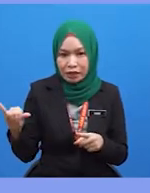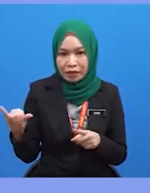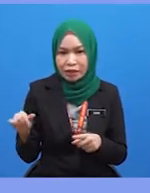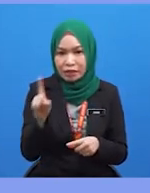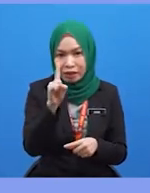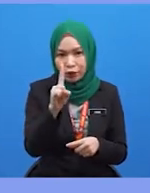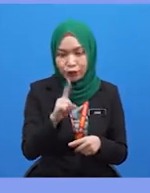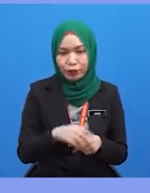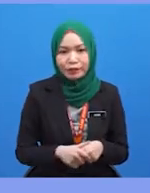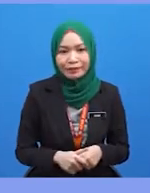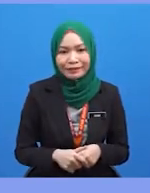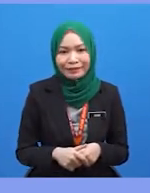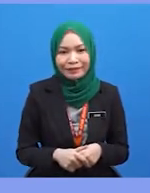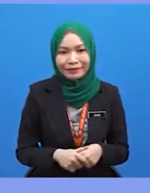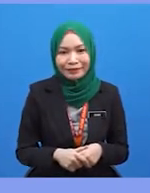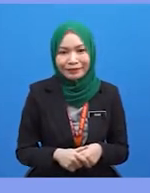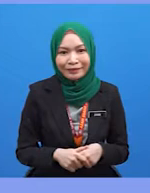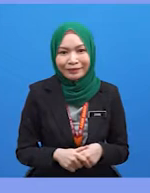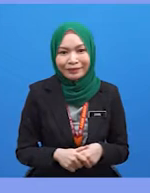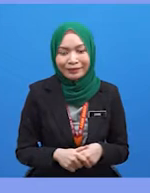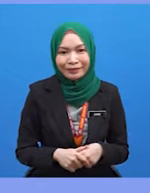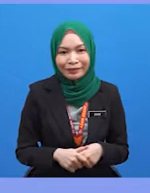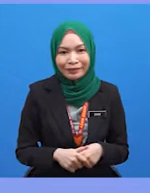markahnya 1.